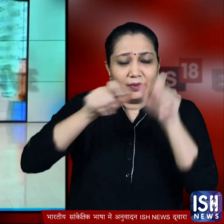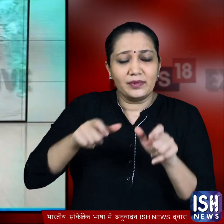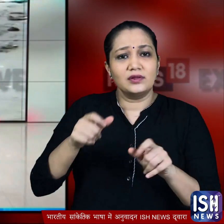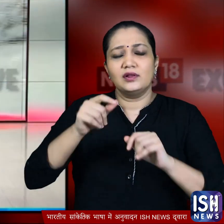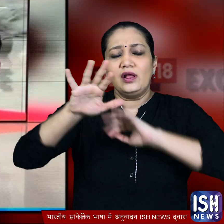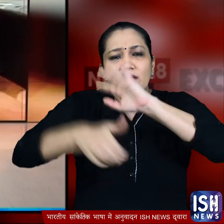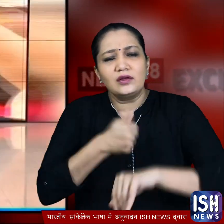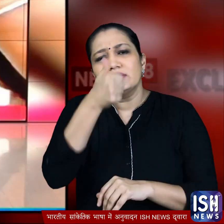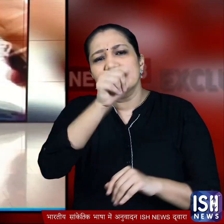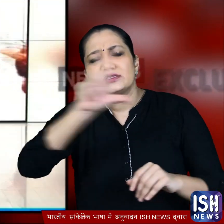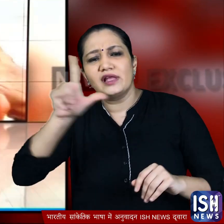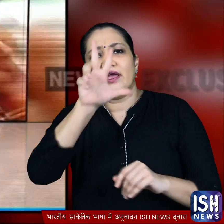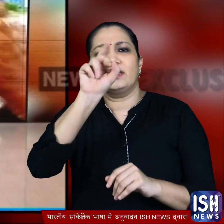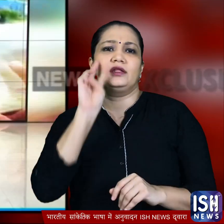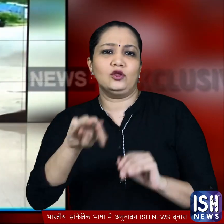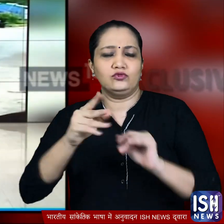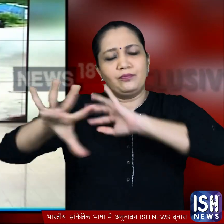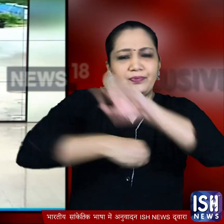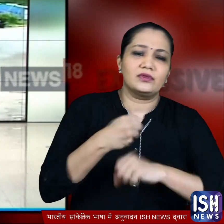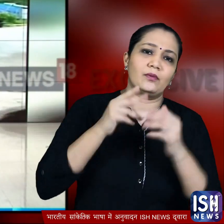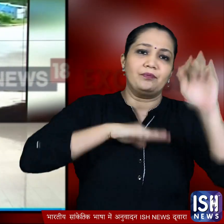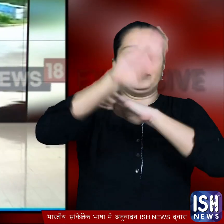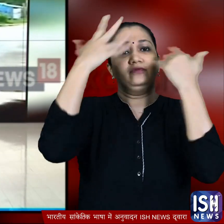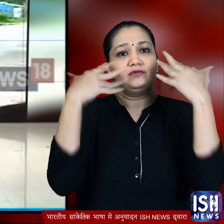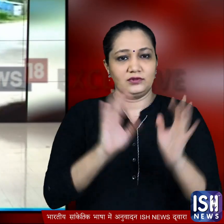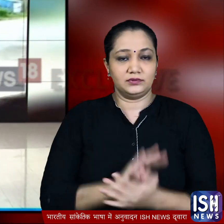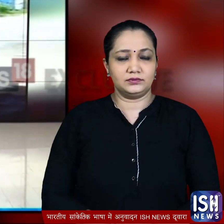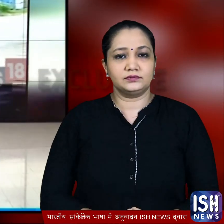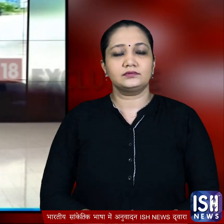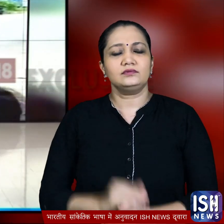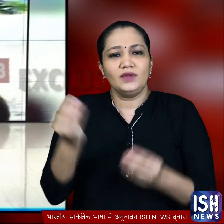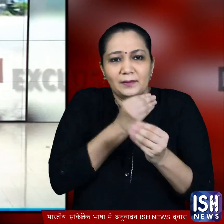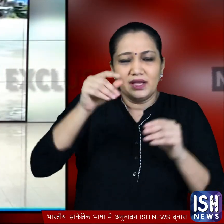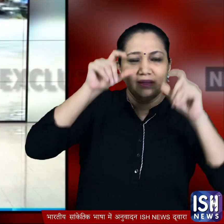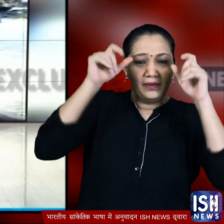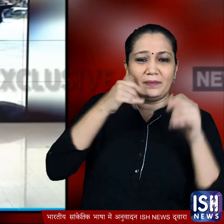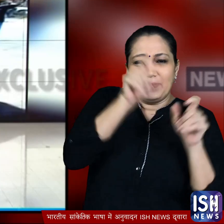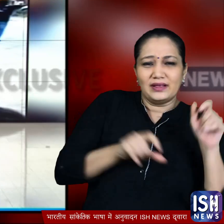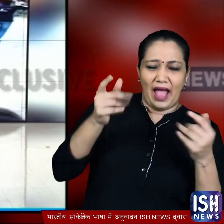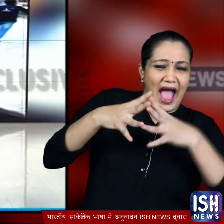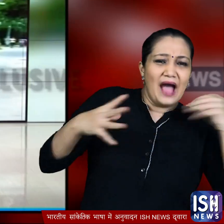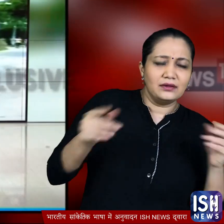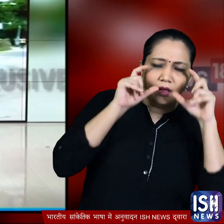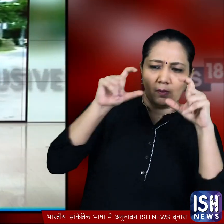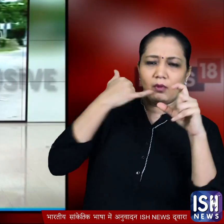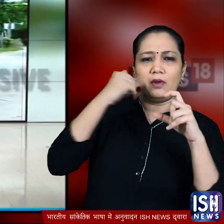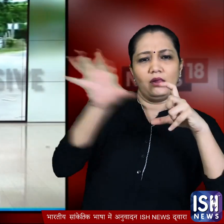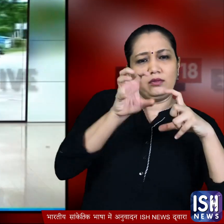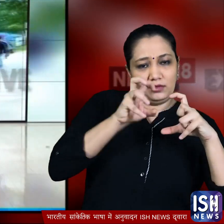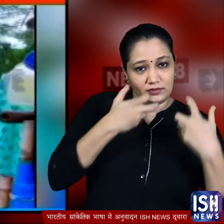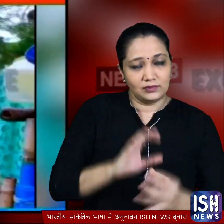पर बैंक से करीब 6,80,000 रुपए लूटकर फरार हो गए। इस वारदात को बैंक के पास खड़े एक आदमी ने अपने मोबाइल कैमरे में रिकॉर्ड कर